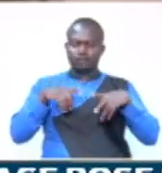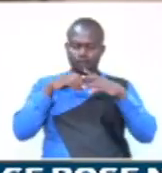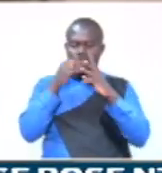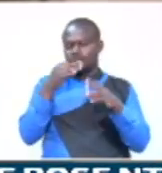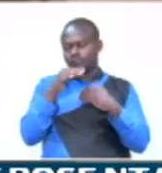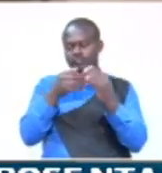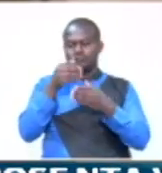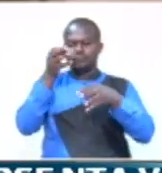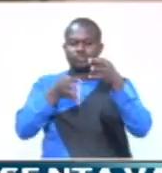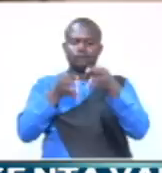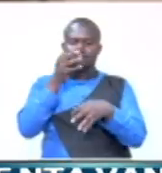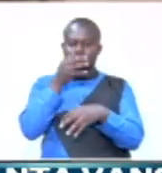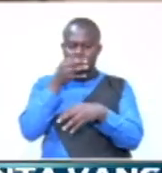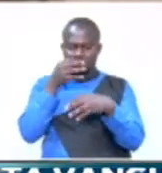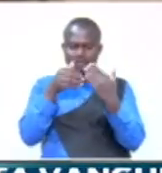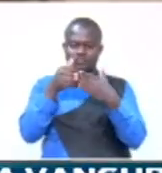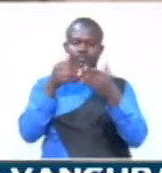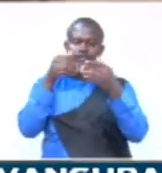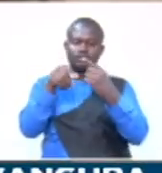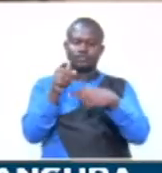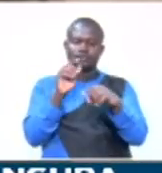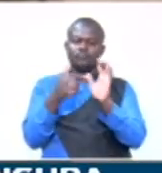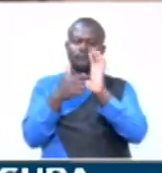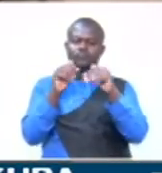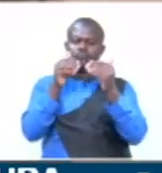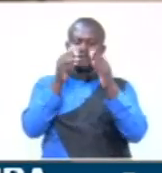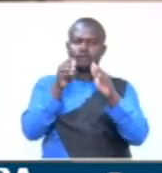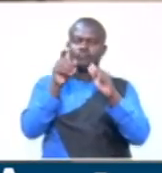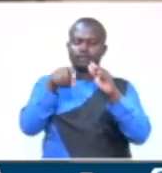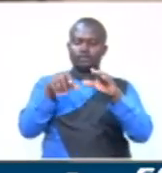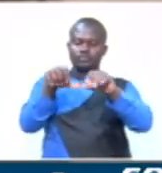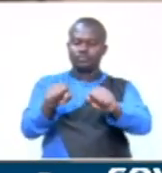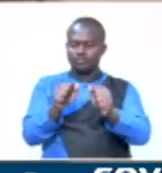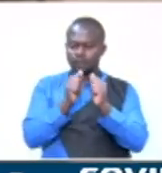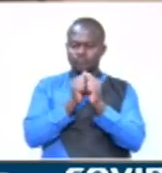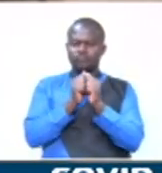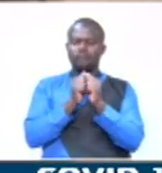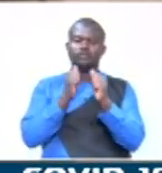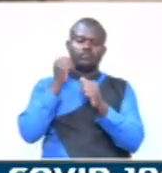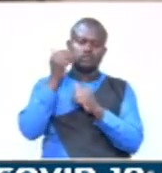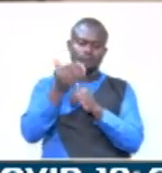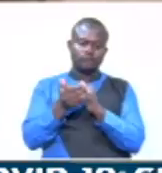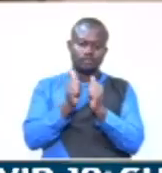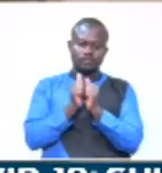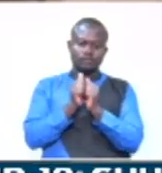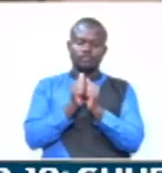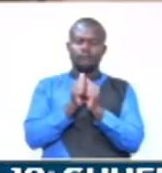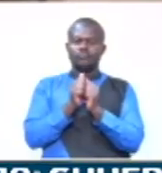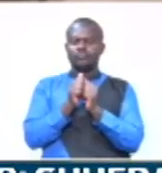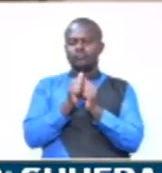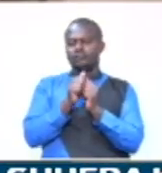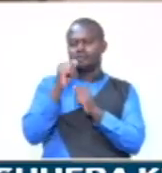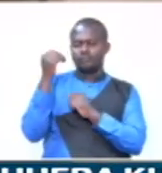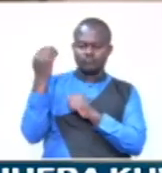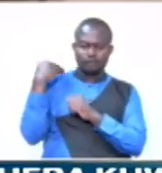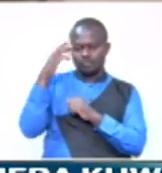baburanishwa, utanga ikirego n'ugaragaza ko umuntu agomba gutabwa muri yombi. Muri icyo gihe